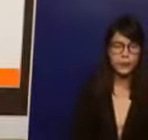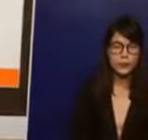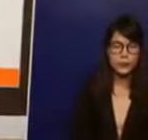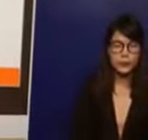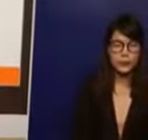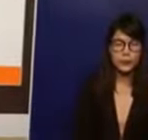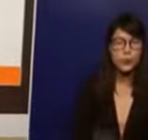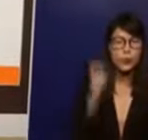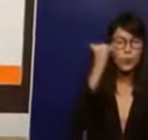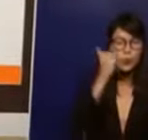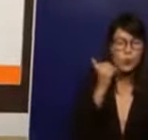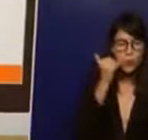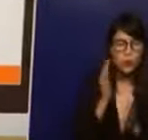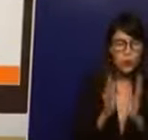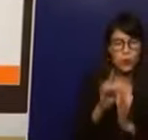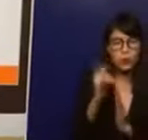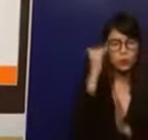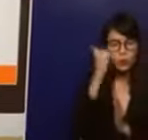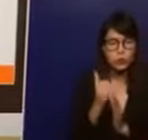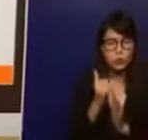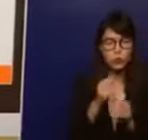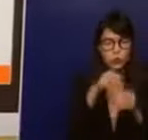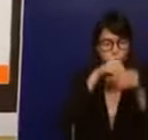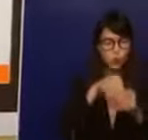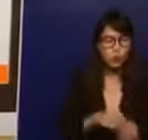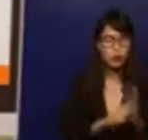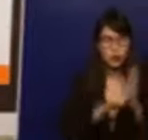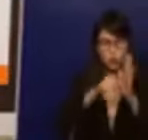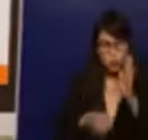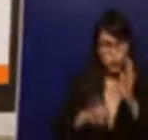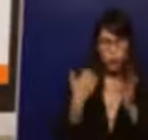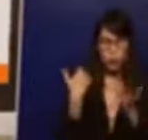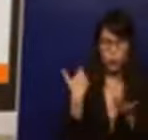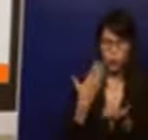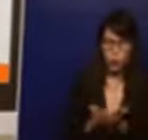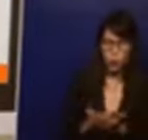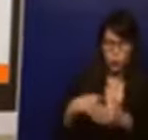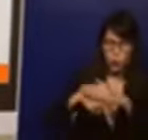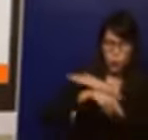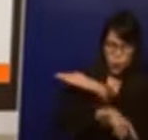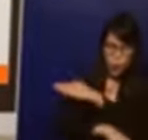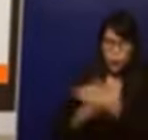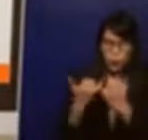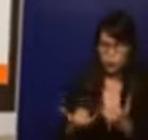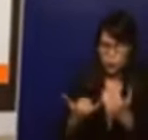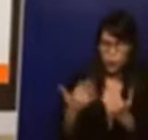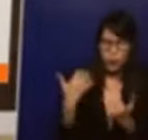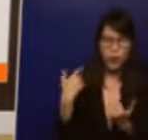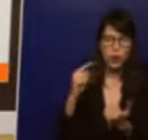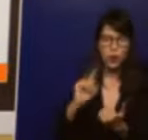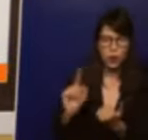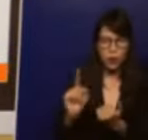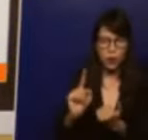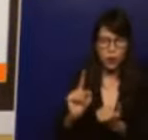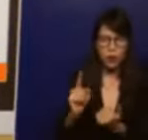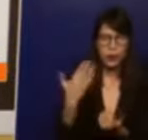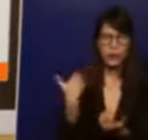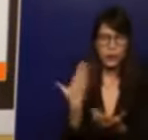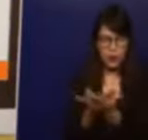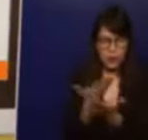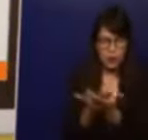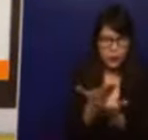คุณยายวัยชรานี้นะคะอยู่ที่โคราชค่ะโดนกรมบัญชีกลางโดนหน่วยราชการกำลังไล่บี้นะคะเรียกเงินคื